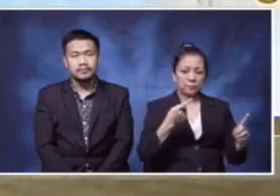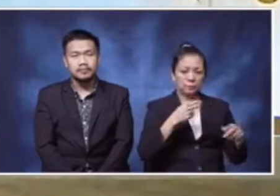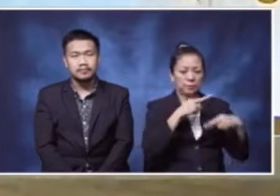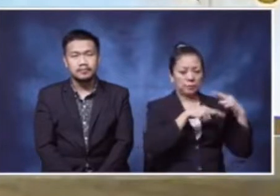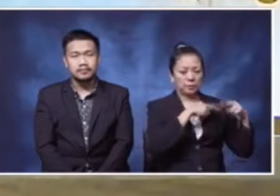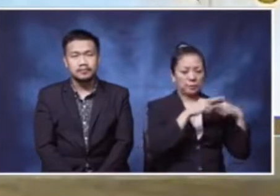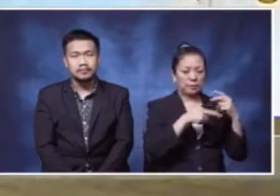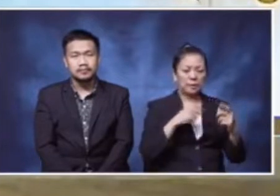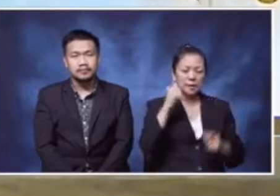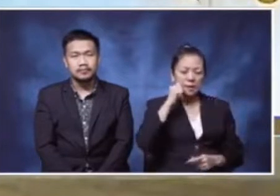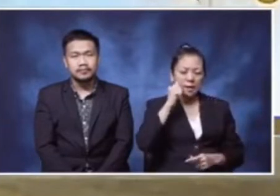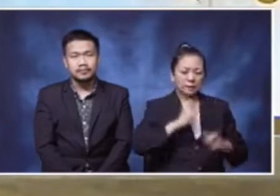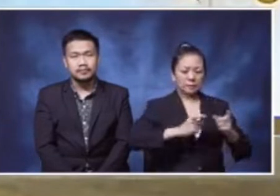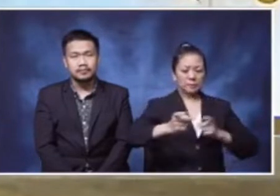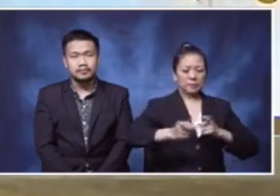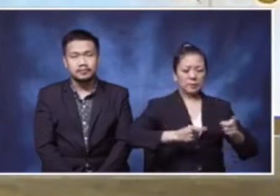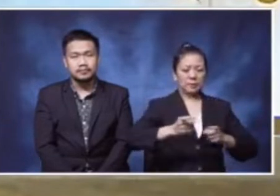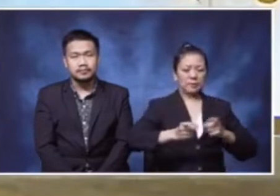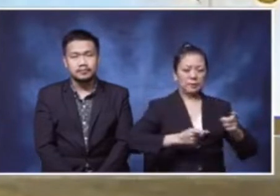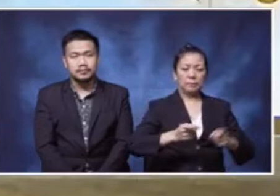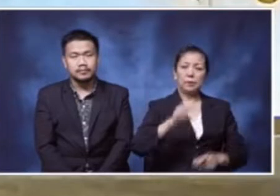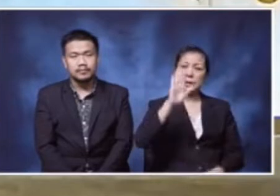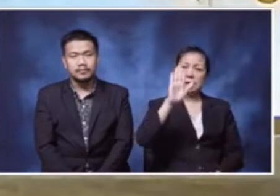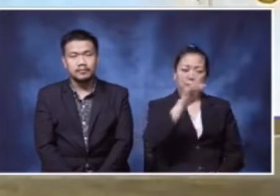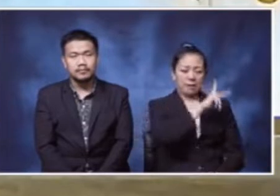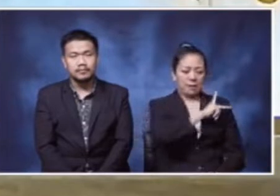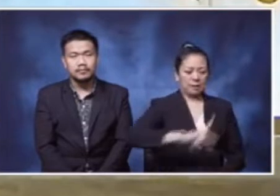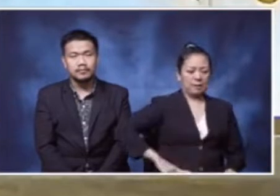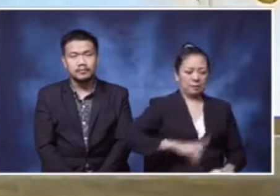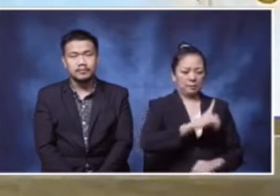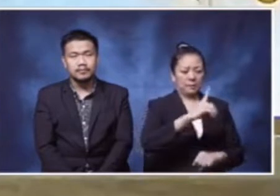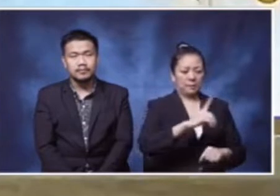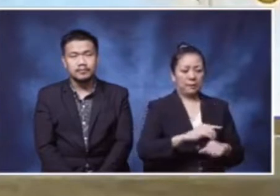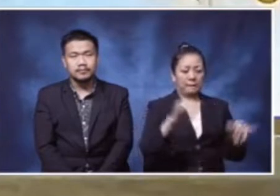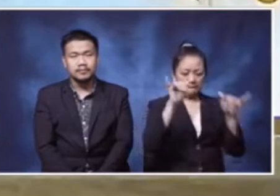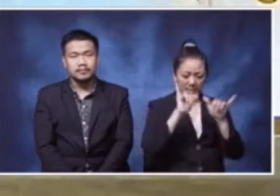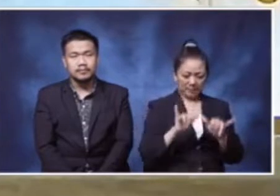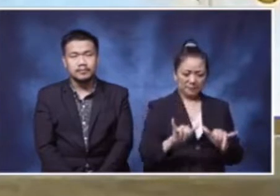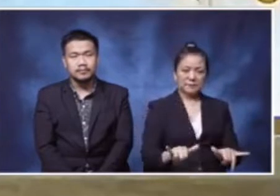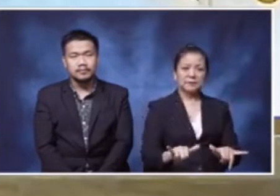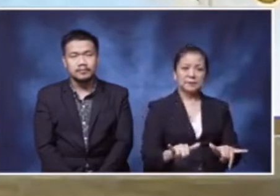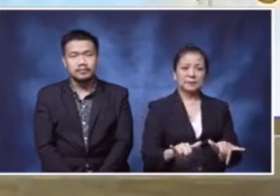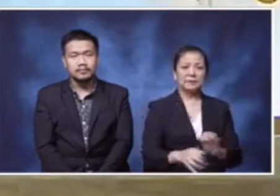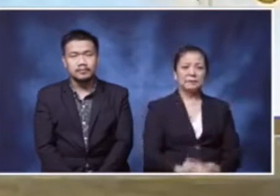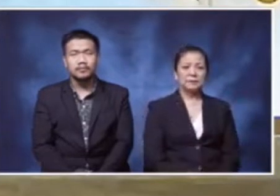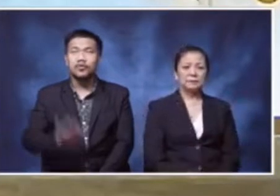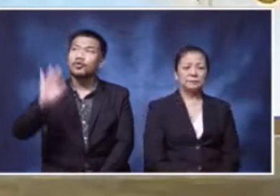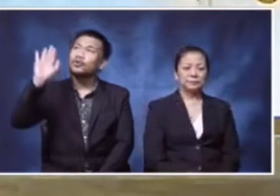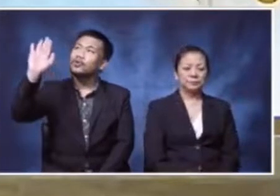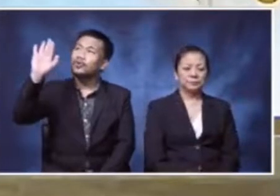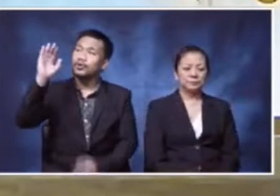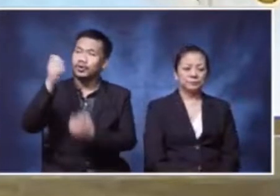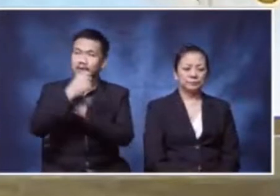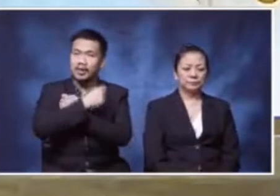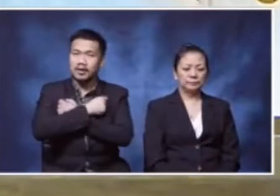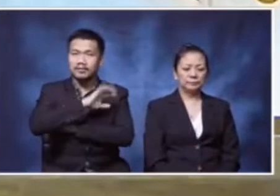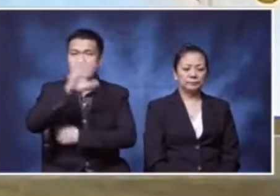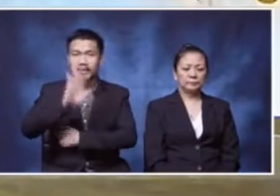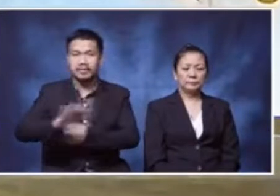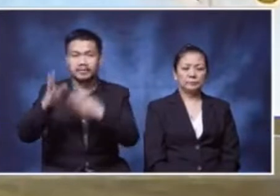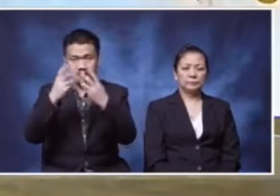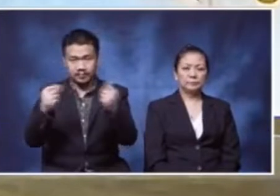laging maghahari. Ang kaharian mo ay mamamalagi. Pag-ibig mong walang maliw ay